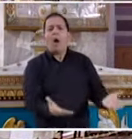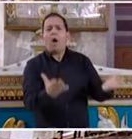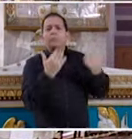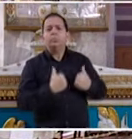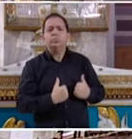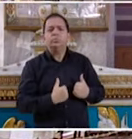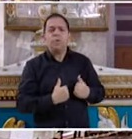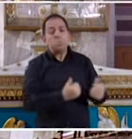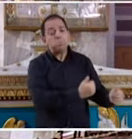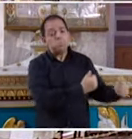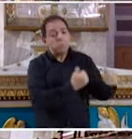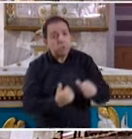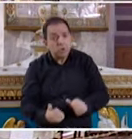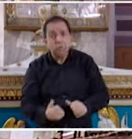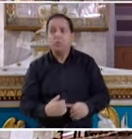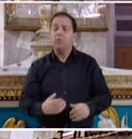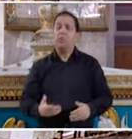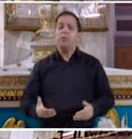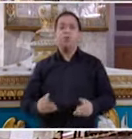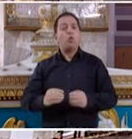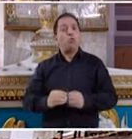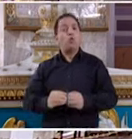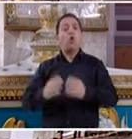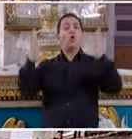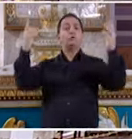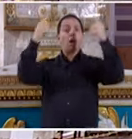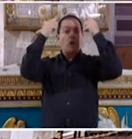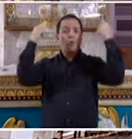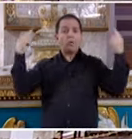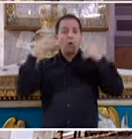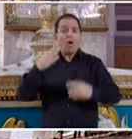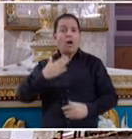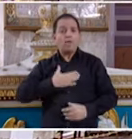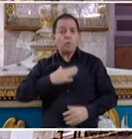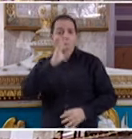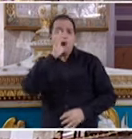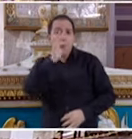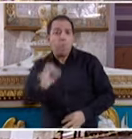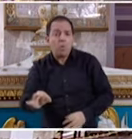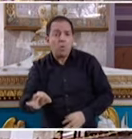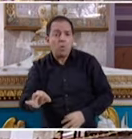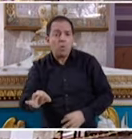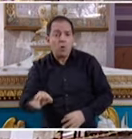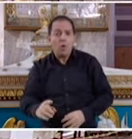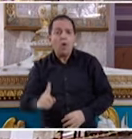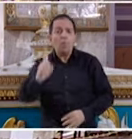βρέθησαν υποστρέψαντες δούνε δόξαν το Θεό ημί